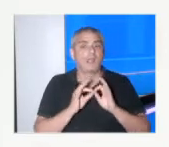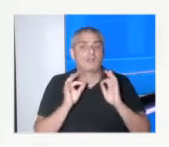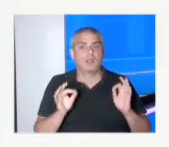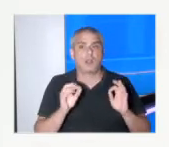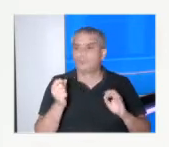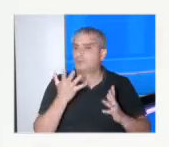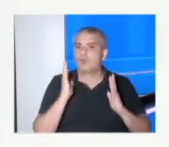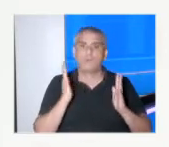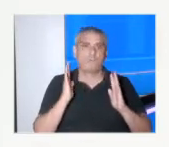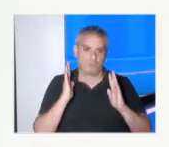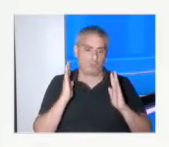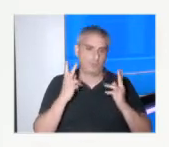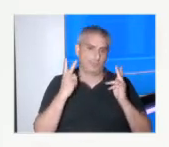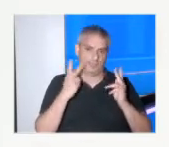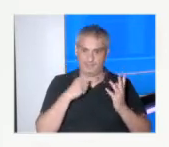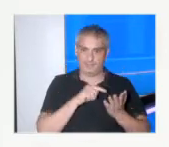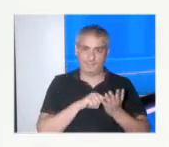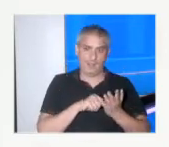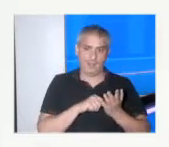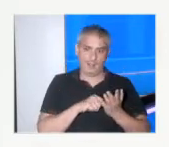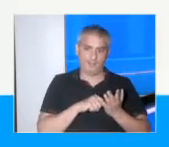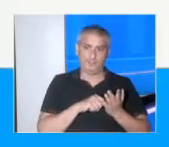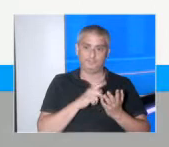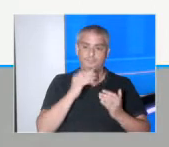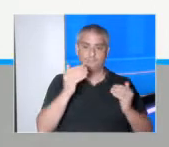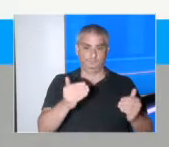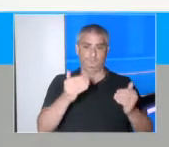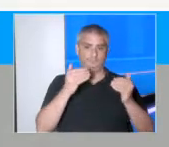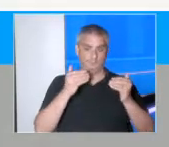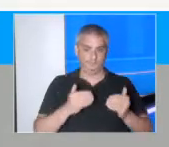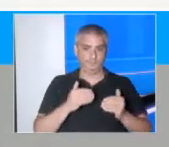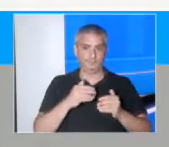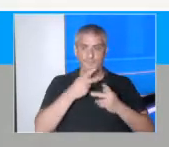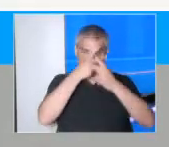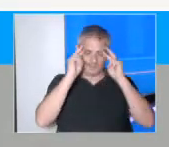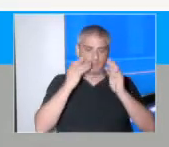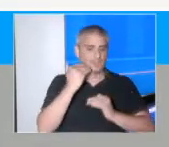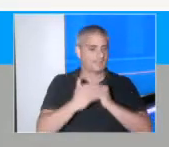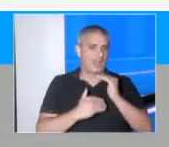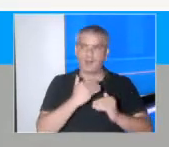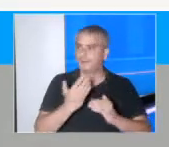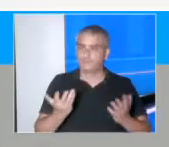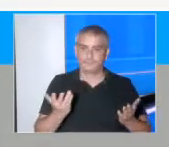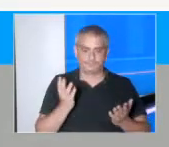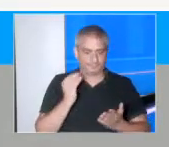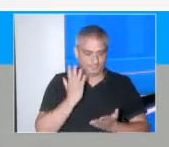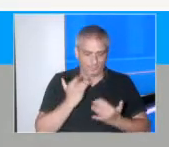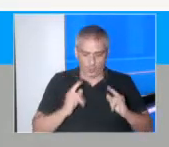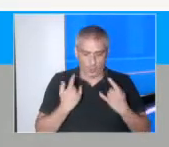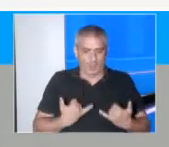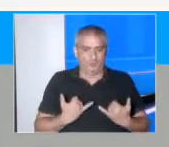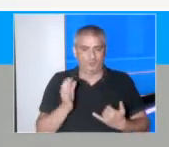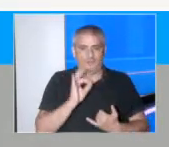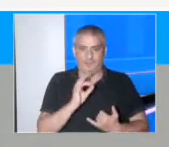שבוע מאוד קריטי בקדנציה שלו, משום שהנסיגה מאפגניסטן היא תהליך שעדיין בהתרחשותו.